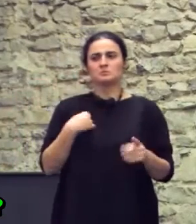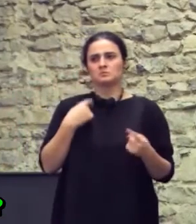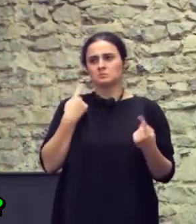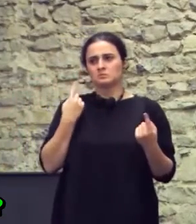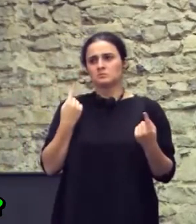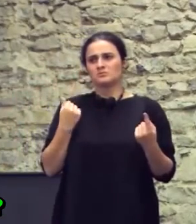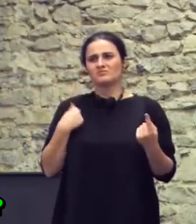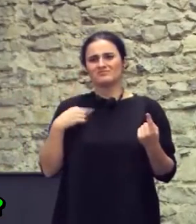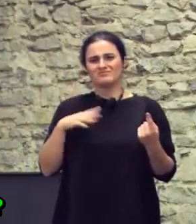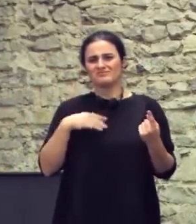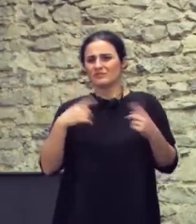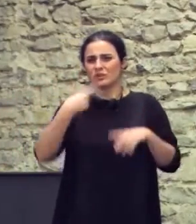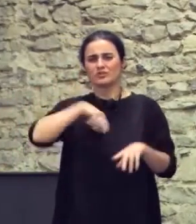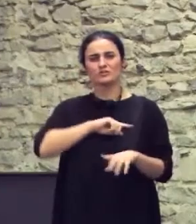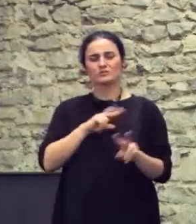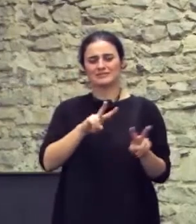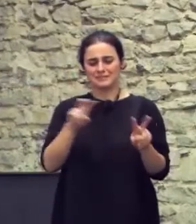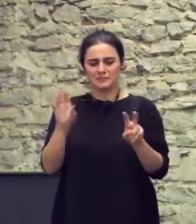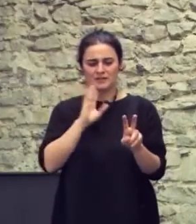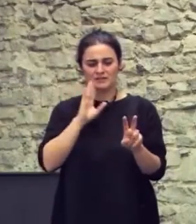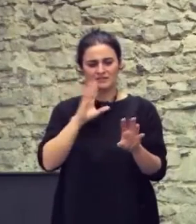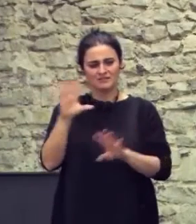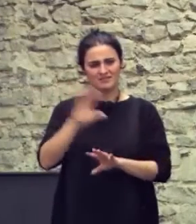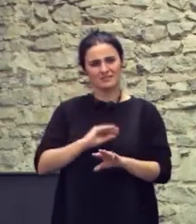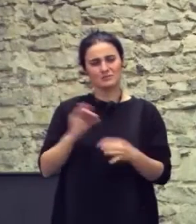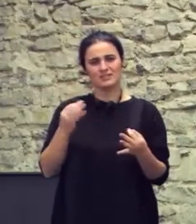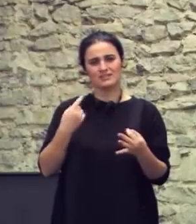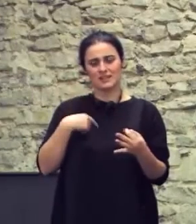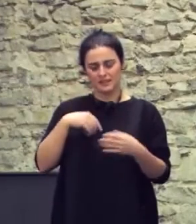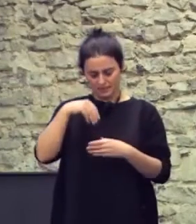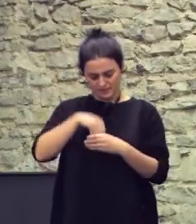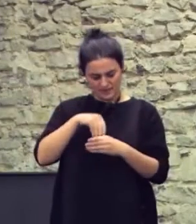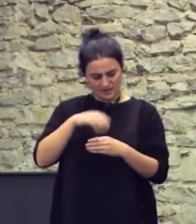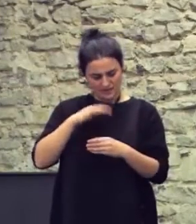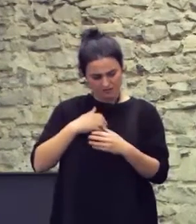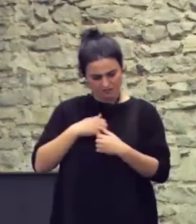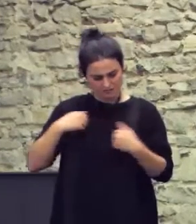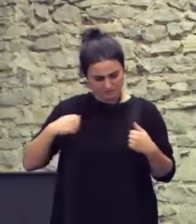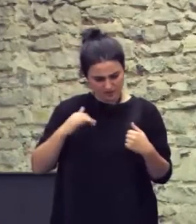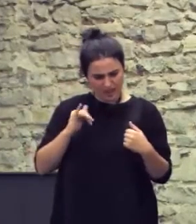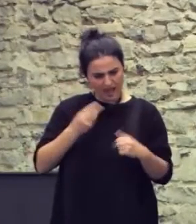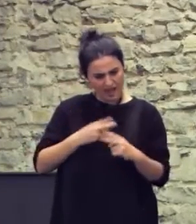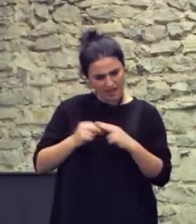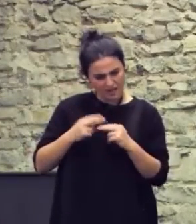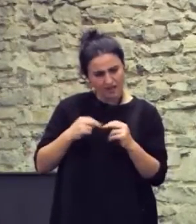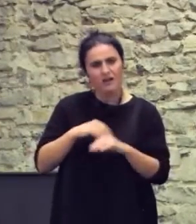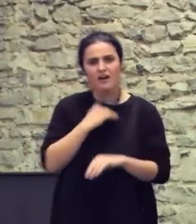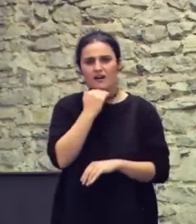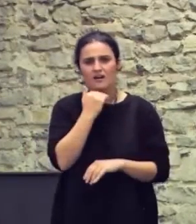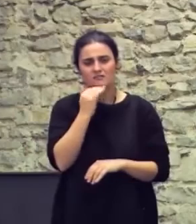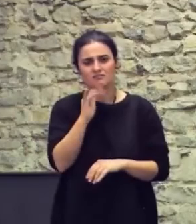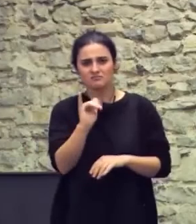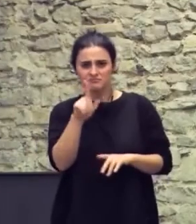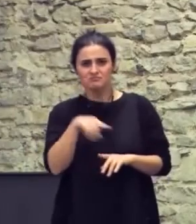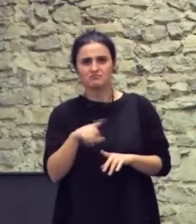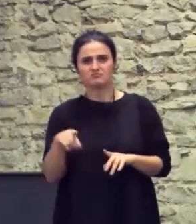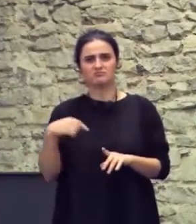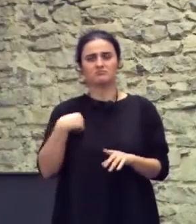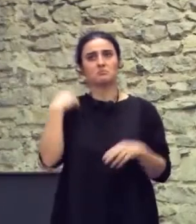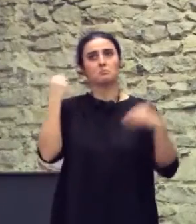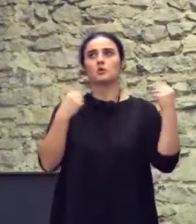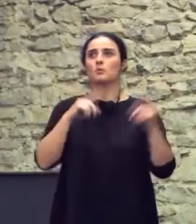zer ulertzen dugu hortik, ez? Barruan generaman zerbait da, eraikitzen ari garen zerbait, nik uste dut hori, galdera